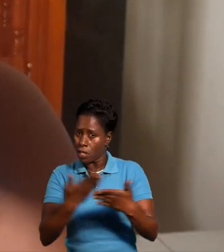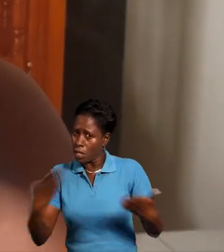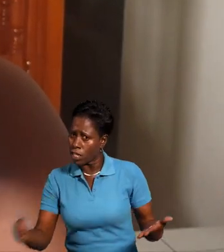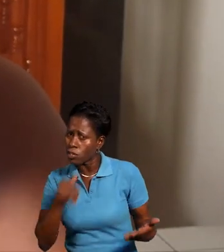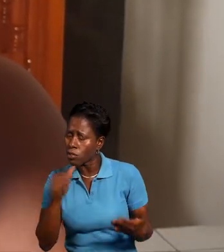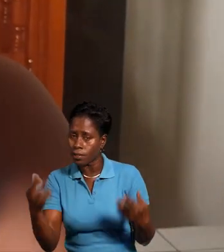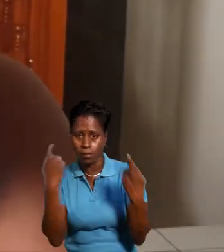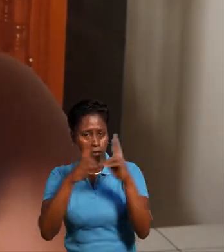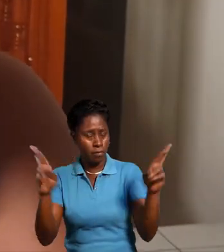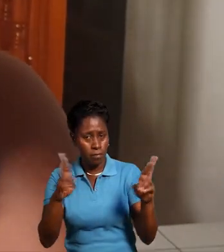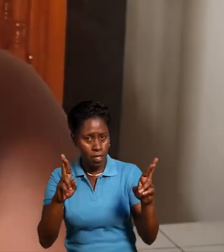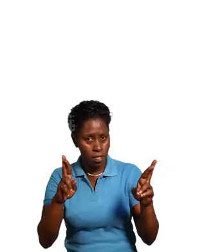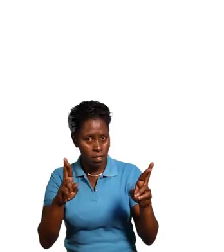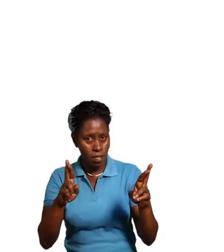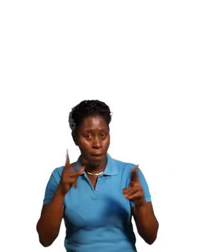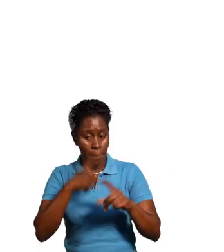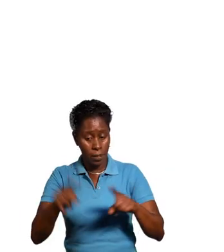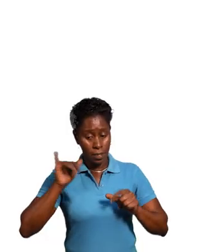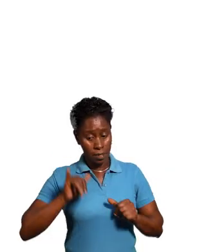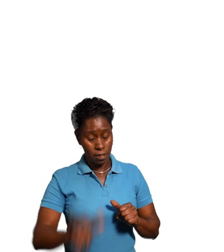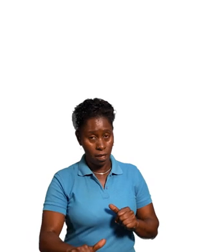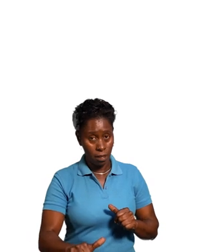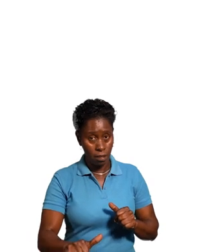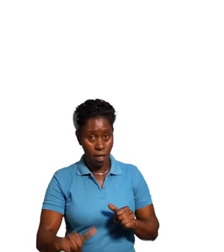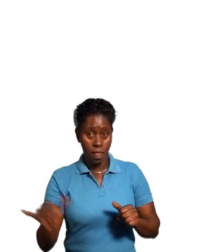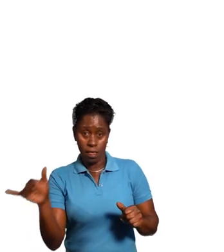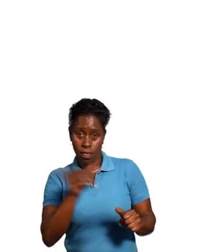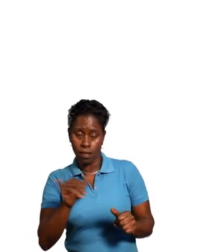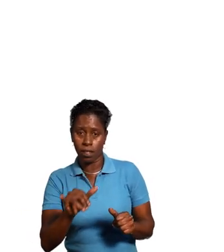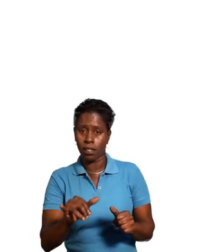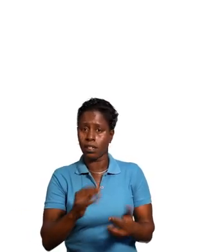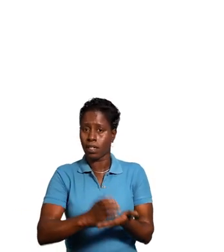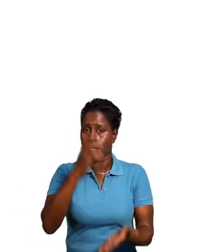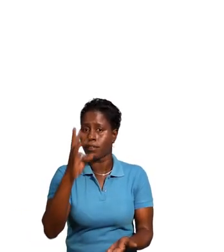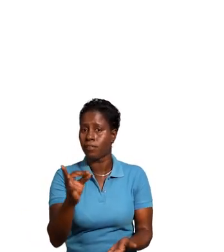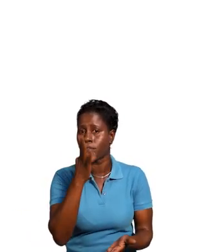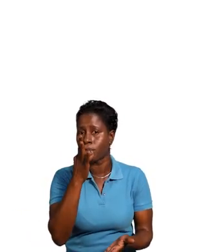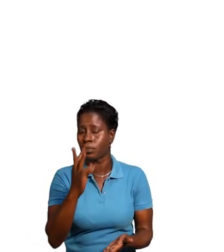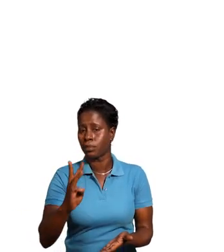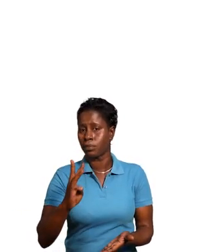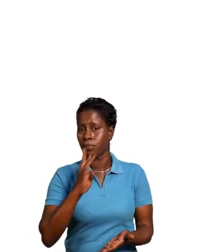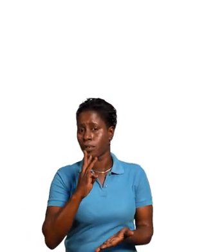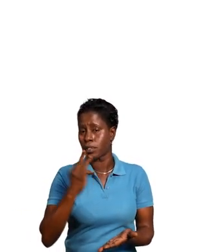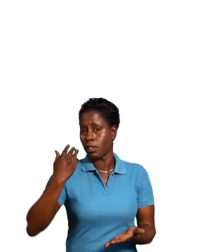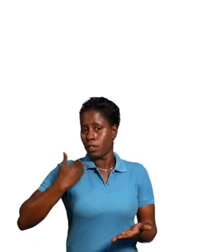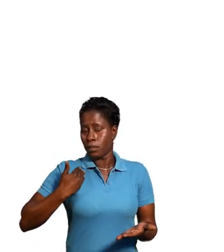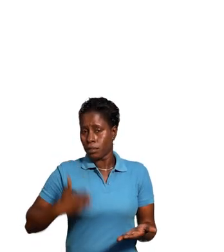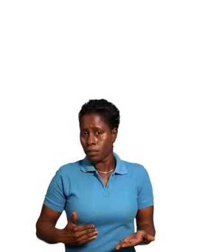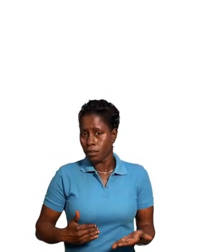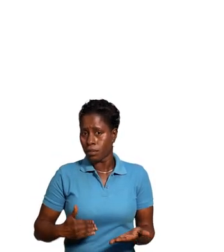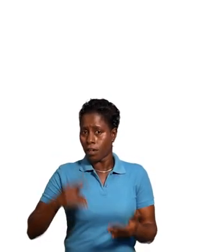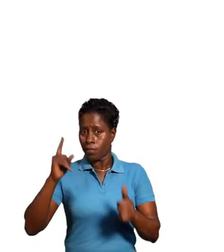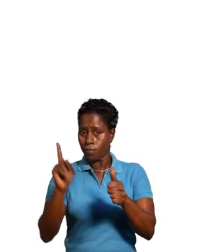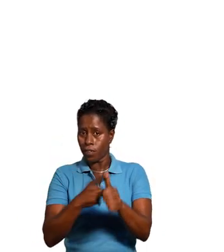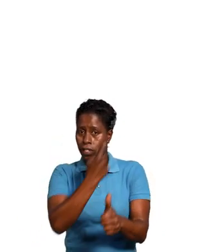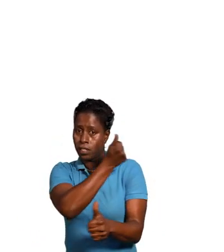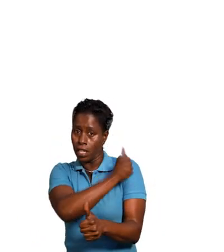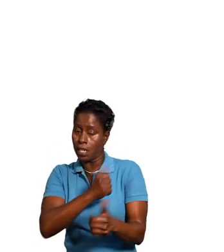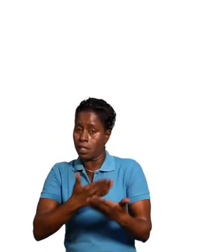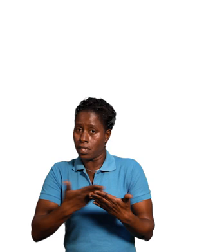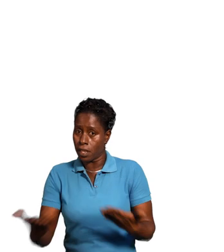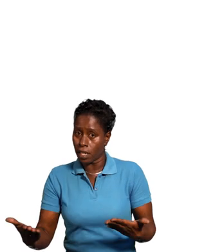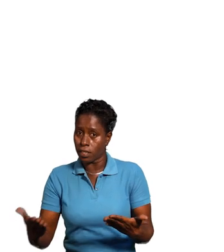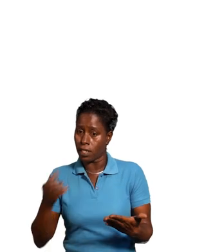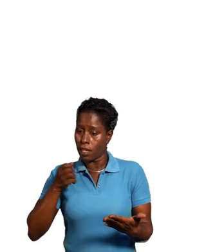plan from last year. Ou aussi doit ni un boîte de provision avec bagage qui pas besoin mettre en fridge et qu'a dire pour check